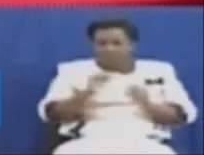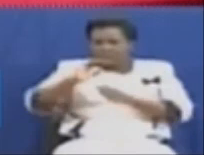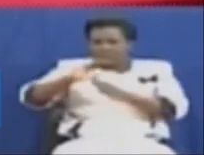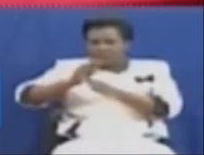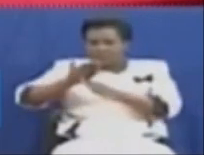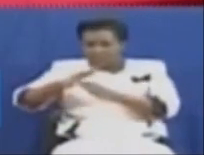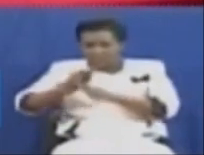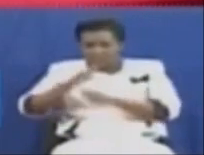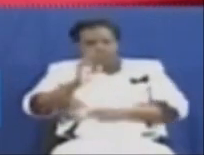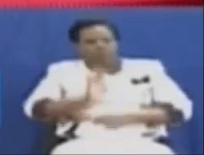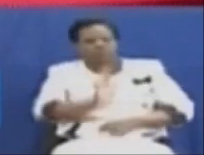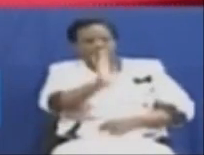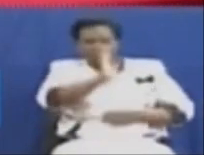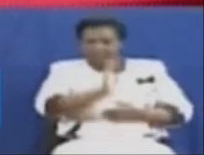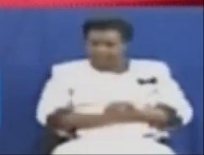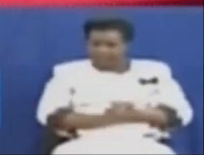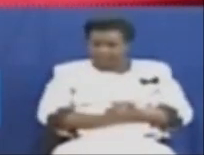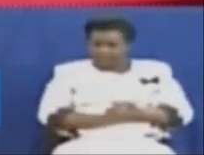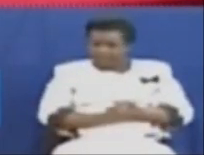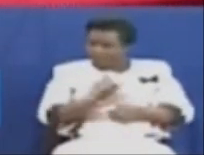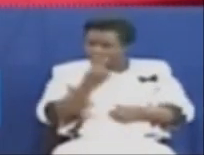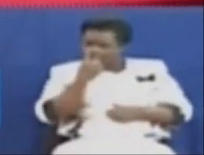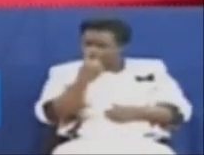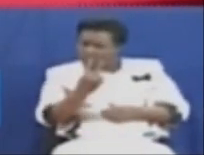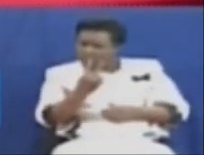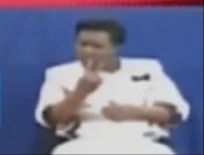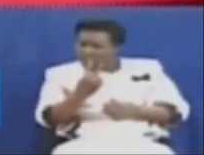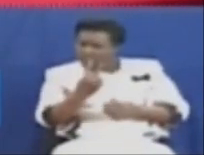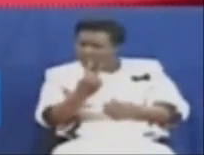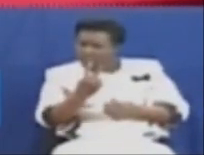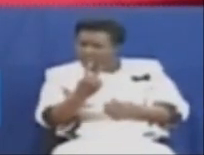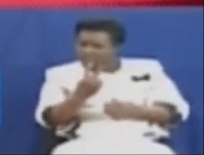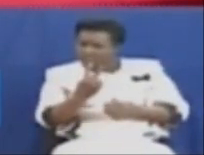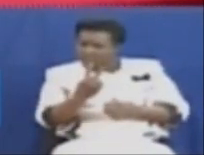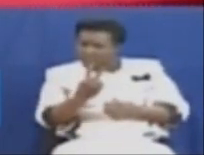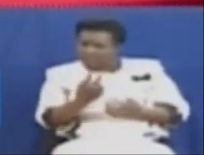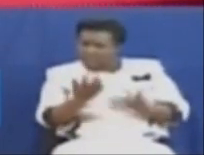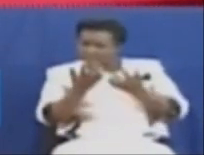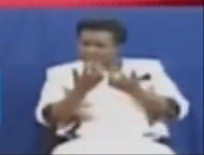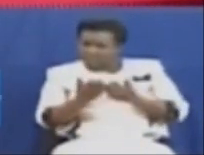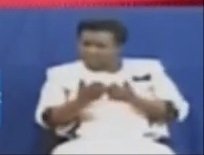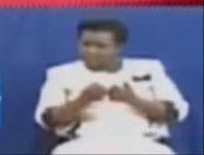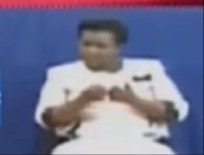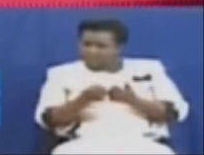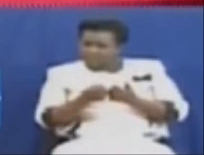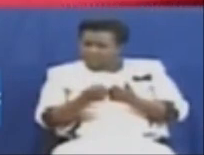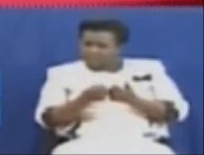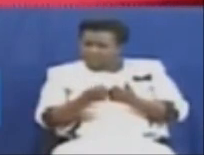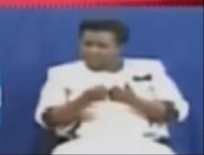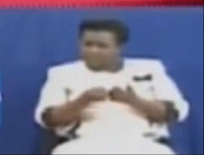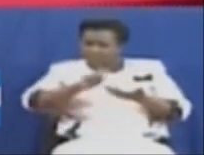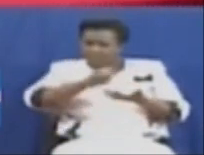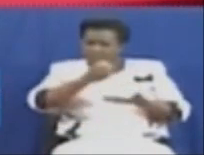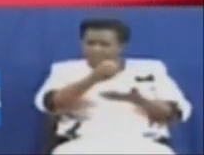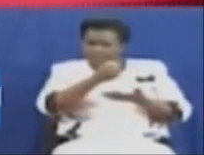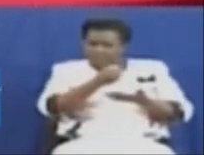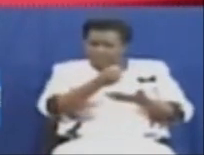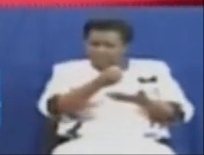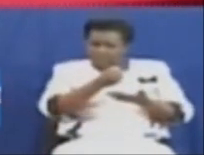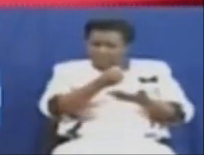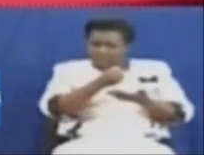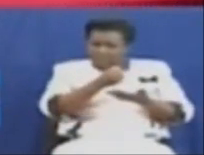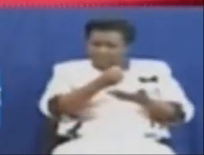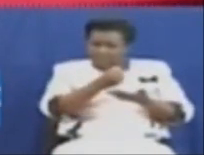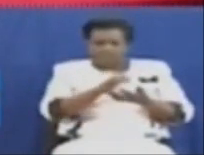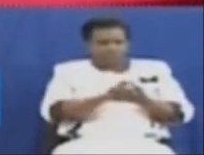kila siku pale ambako panahitaji ukarabati huo, na kutenga fedha na kuomba fedha kulingana na